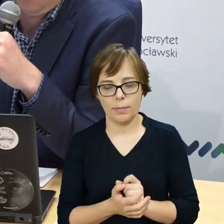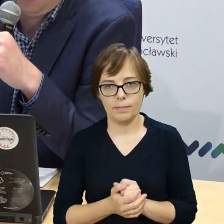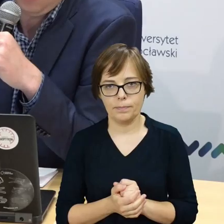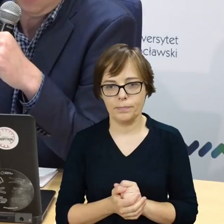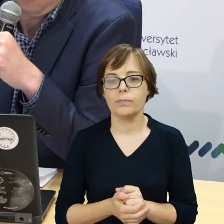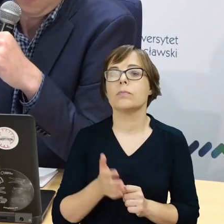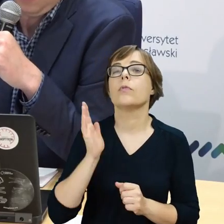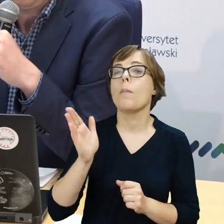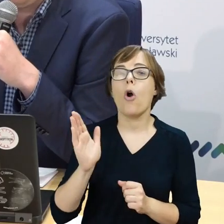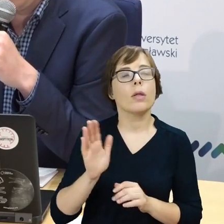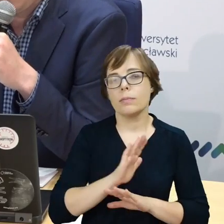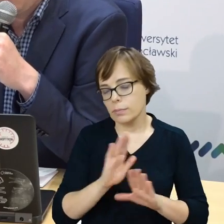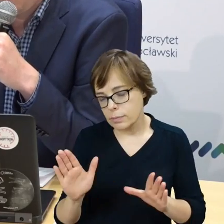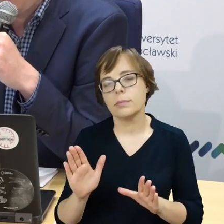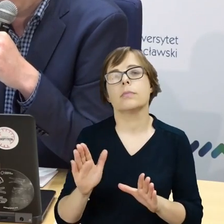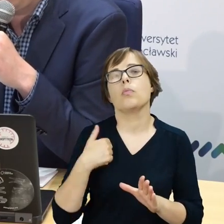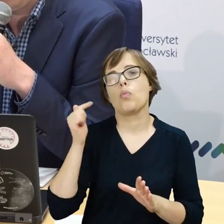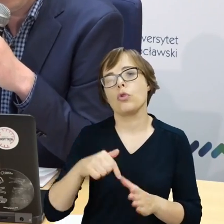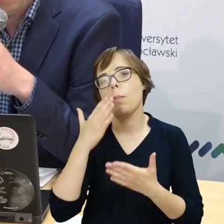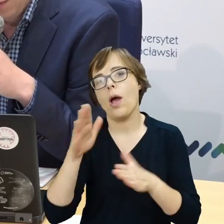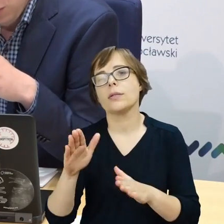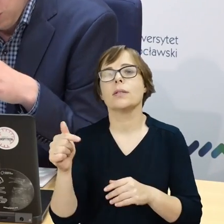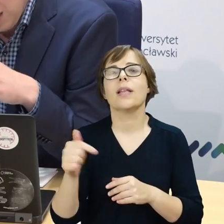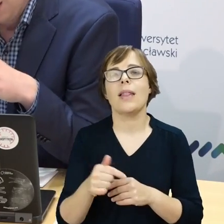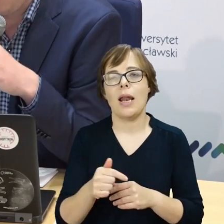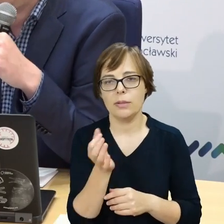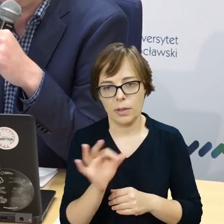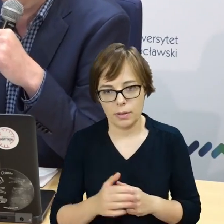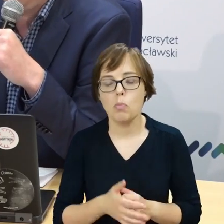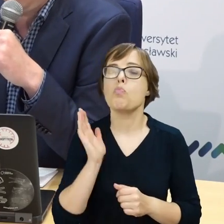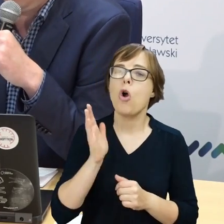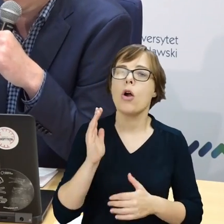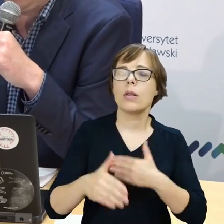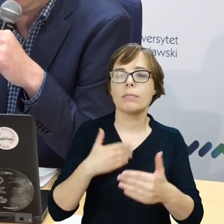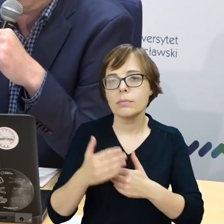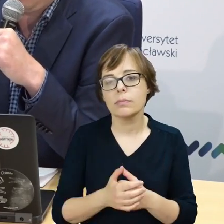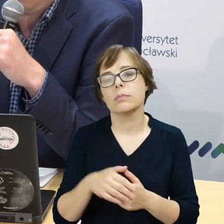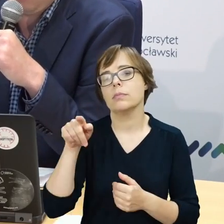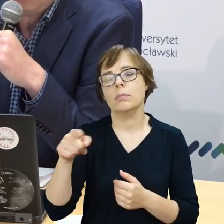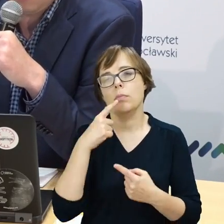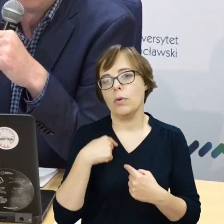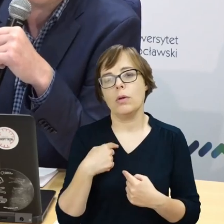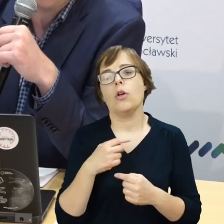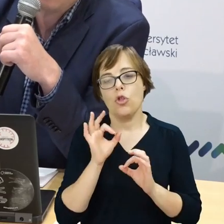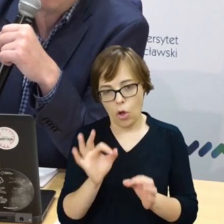wykazania szczególnego interesu. Ostatecznie służba uznaje, że wykazaliśmy ten szczególny interes, ale twierdzi, że